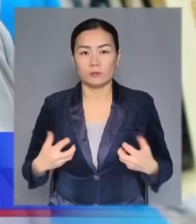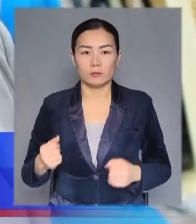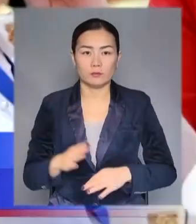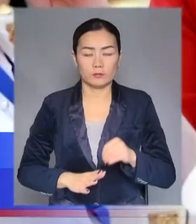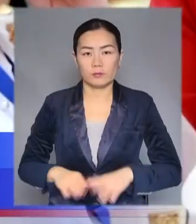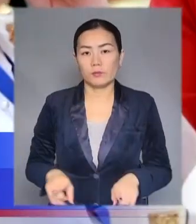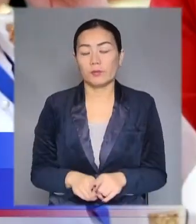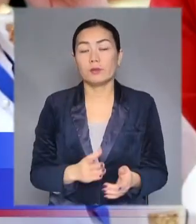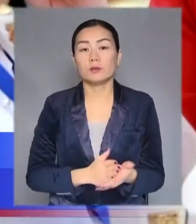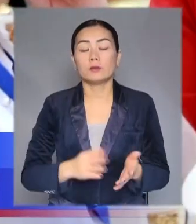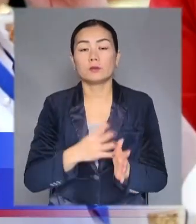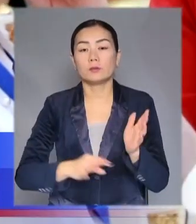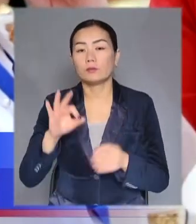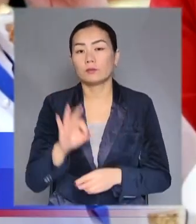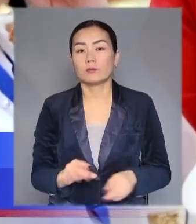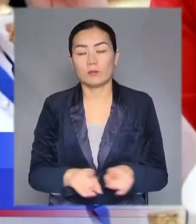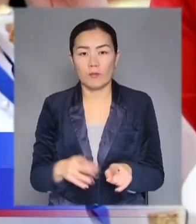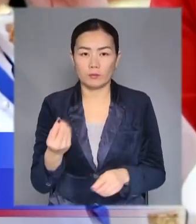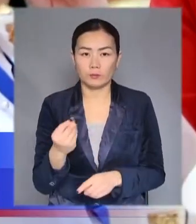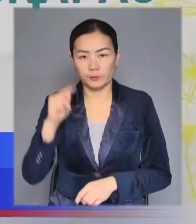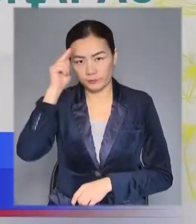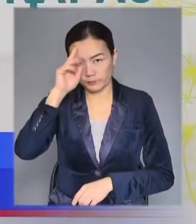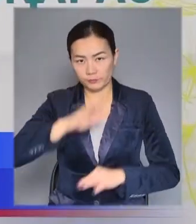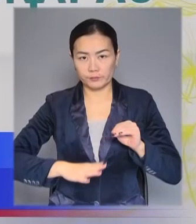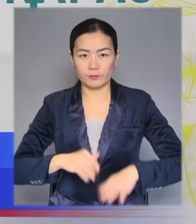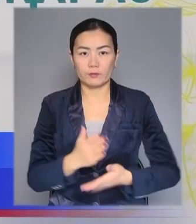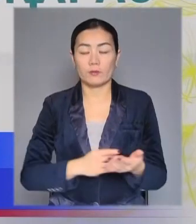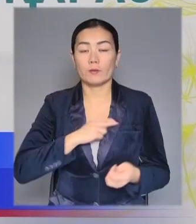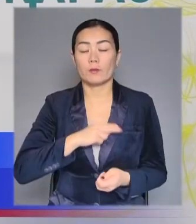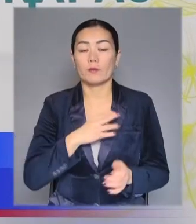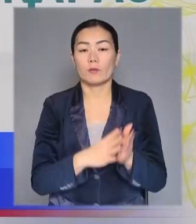сақтау саласы қызметкерлердің 90%-ын және білім беру саласы